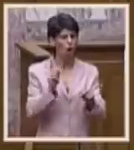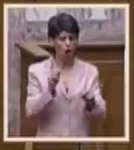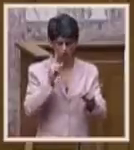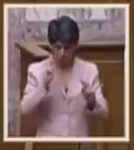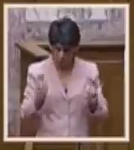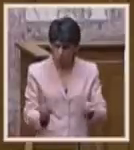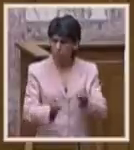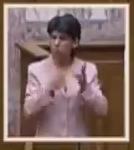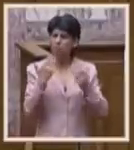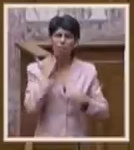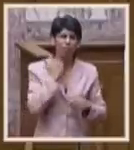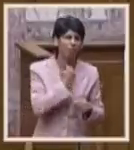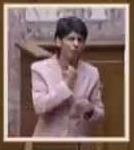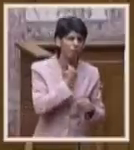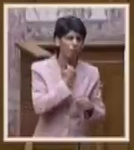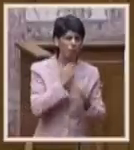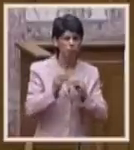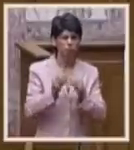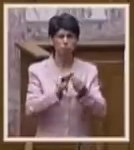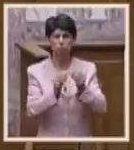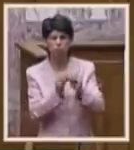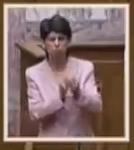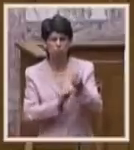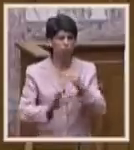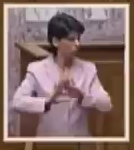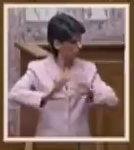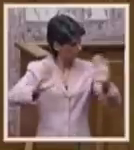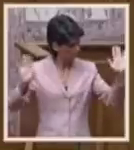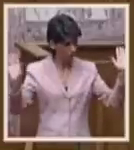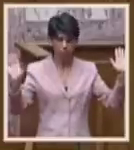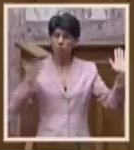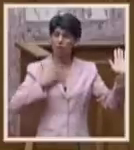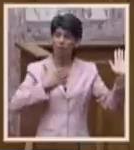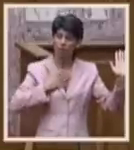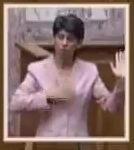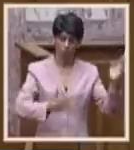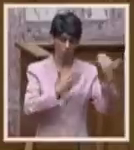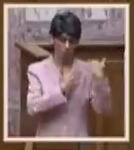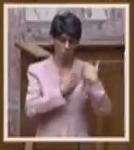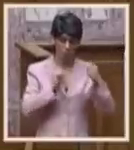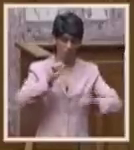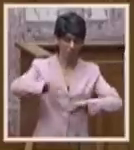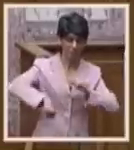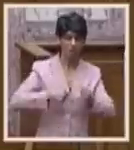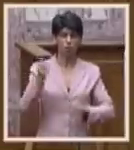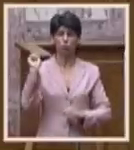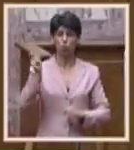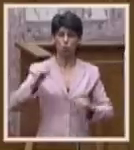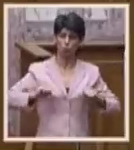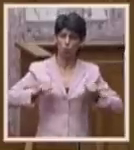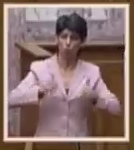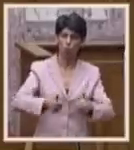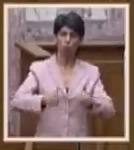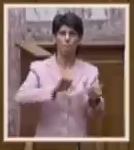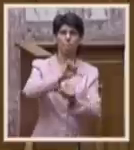εξυλαστήρια θύματα, να ψάχνουμε συνωμοσίες και συνωμότες, αλλά για να αναλάβουμε κάθε δράση, πολιτική πρωτοβουλία και